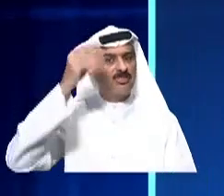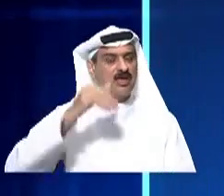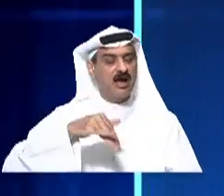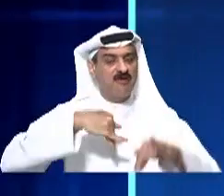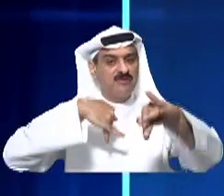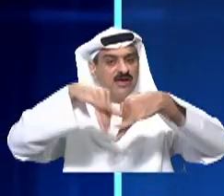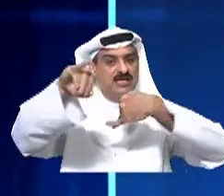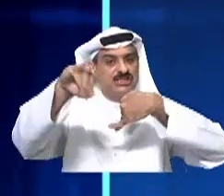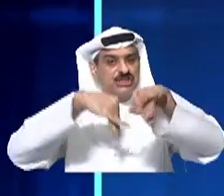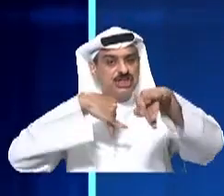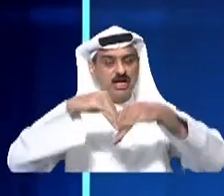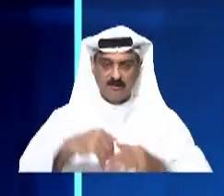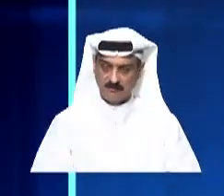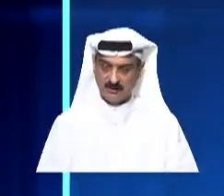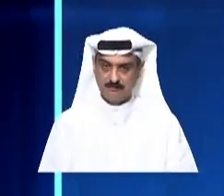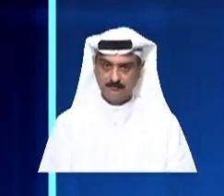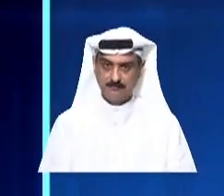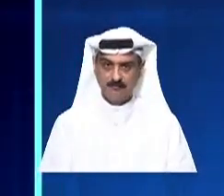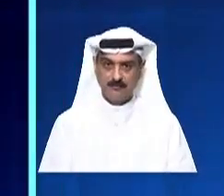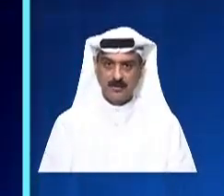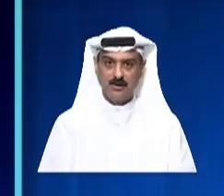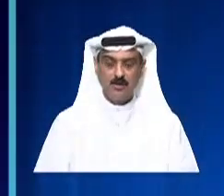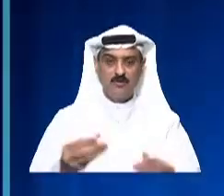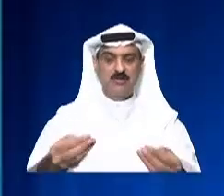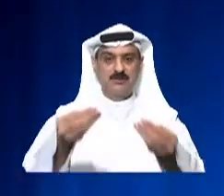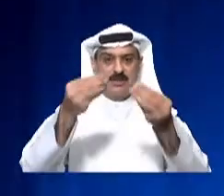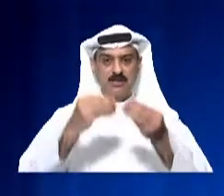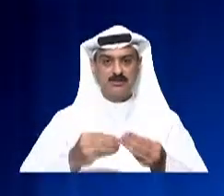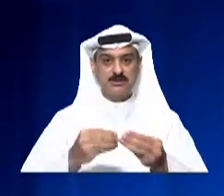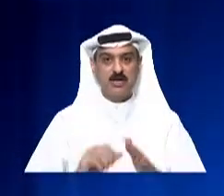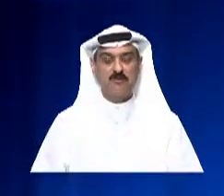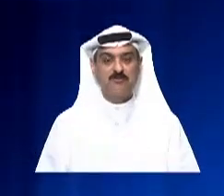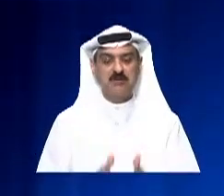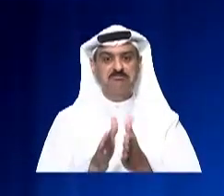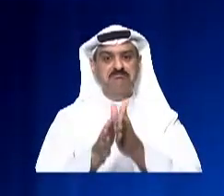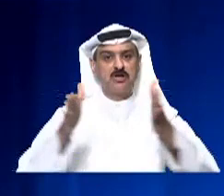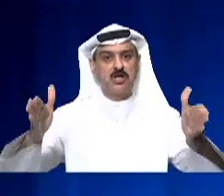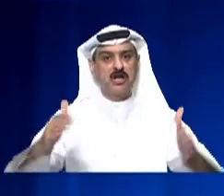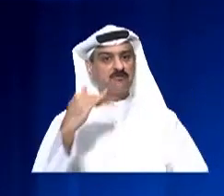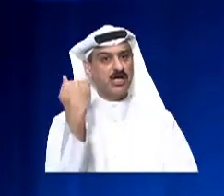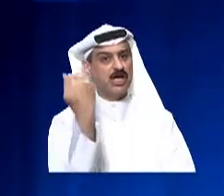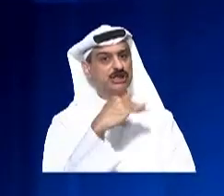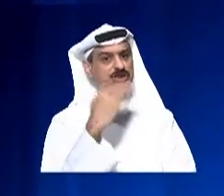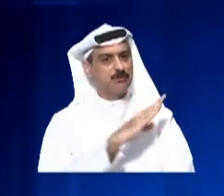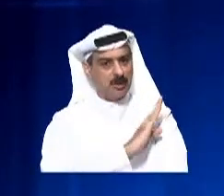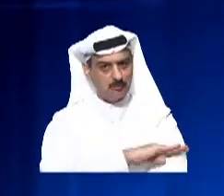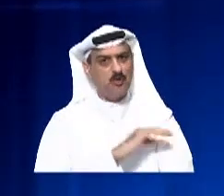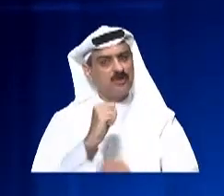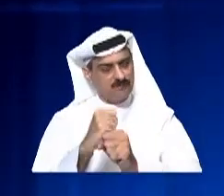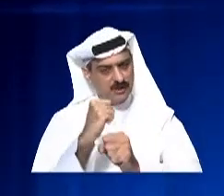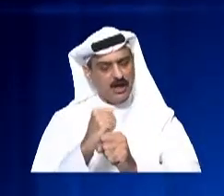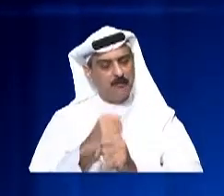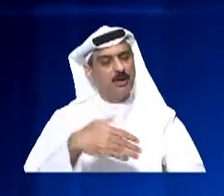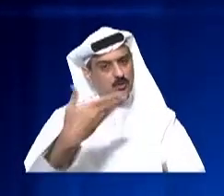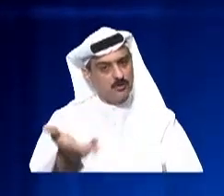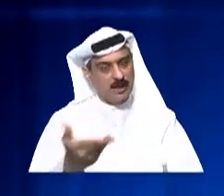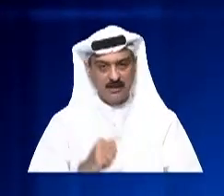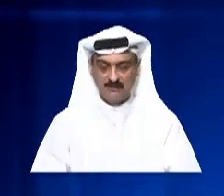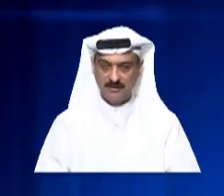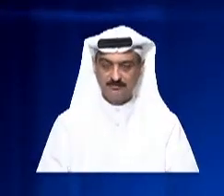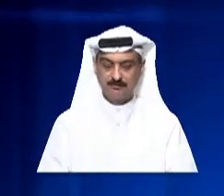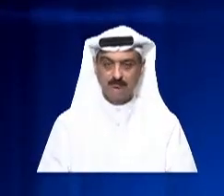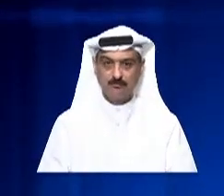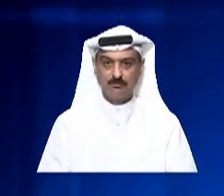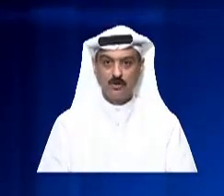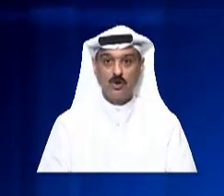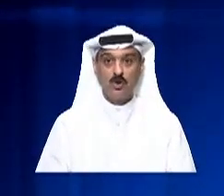الله الأحمد، والذي سيساهم بشكل أساسي في خلق فرص عمل شبابية للمواطنين ودون